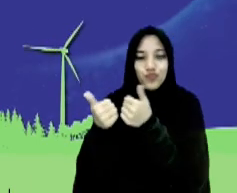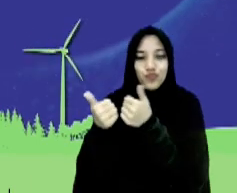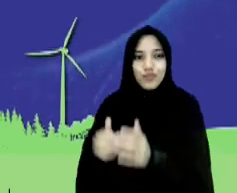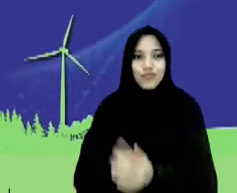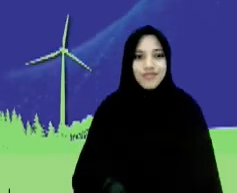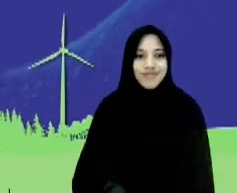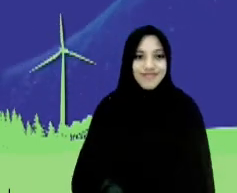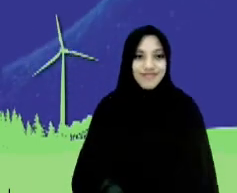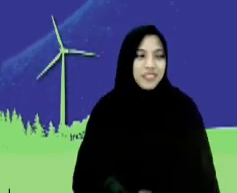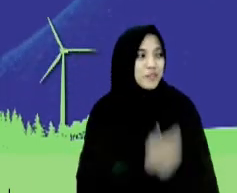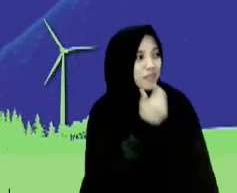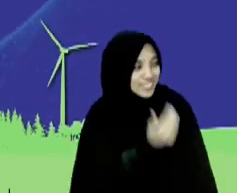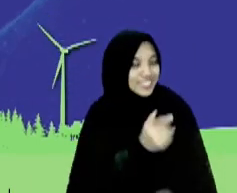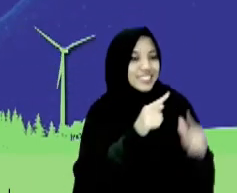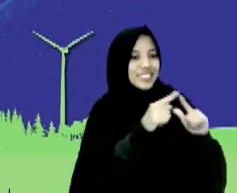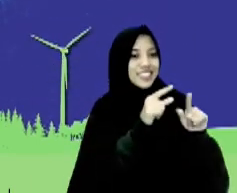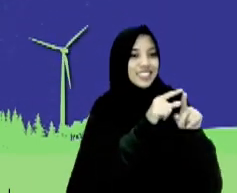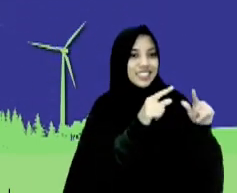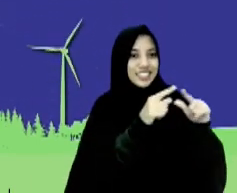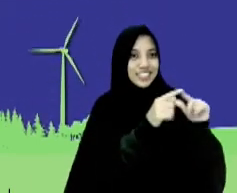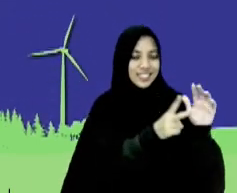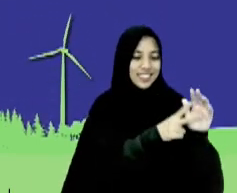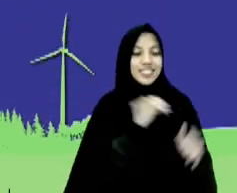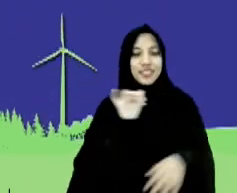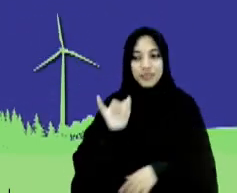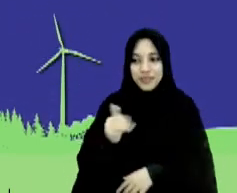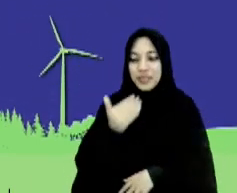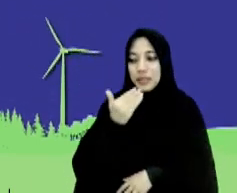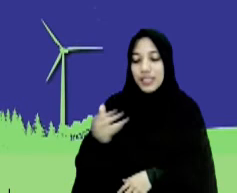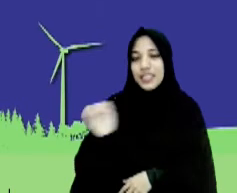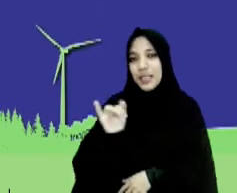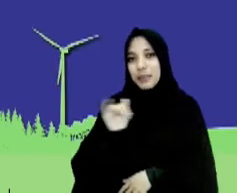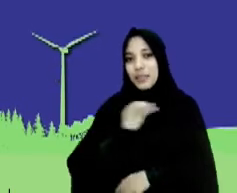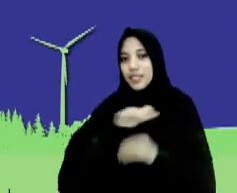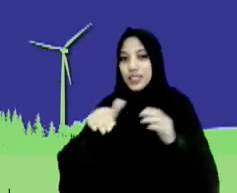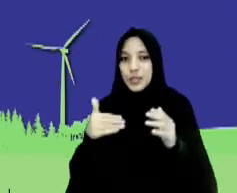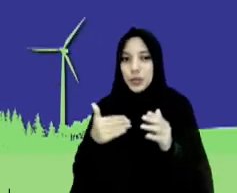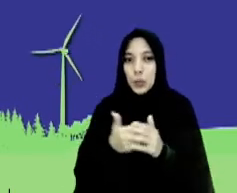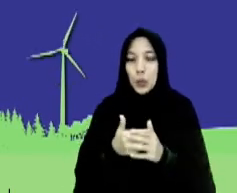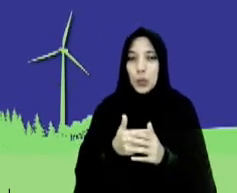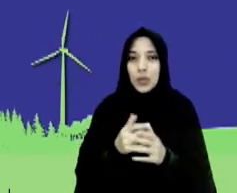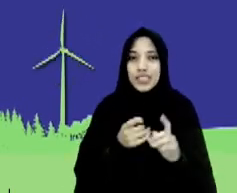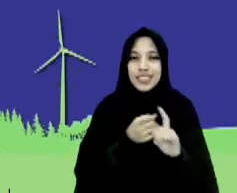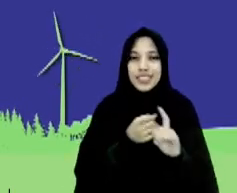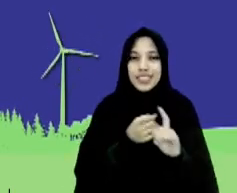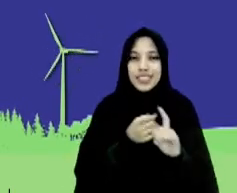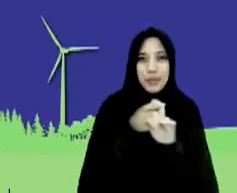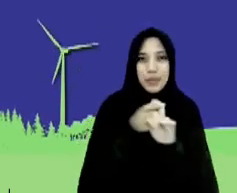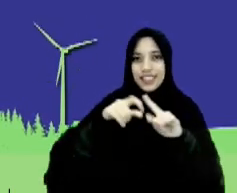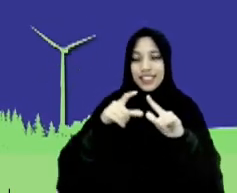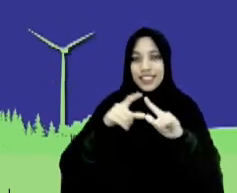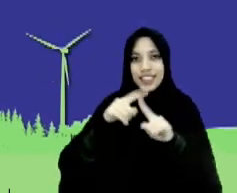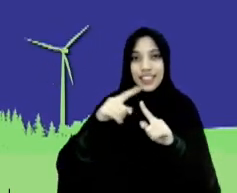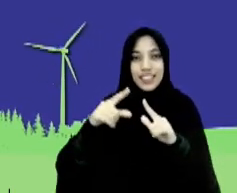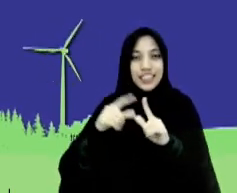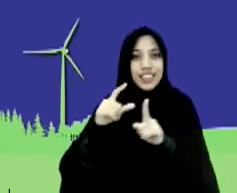Mas ya terima kasih eh dan eh terima kasih juga pada eh para sahabat kataadata yang telah menyaksikan